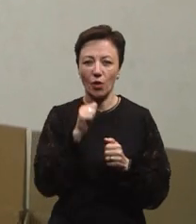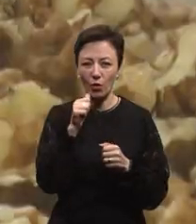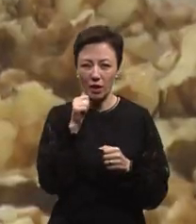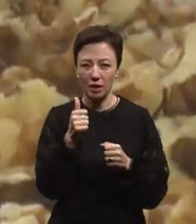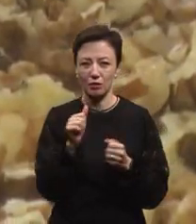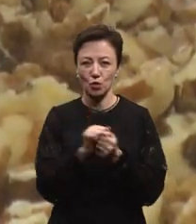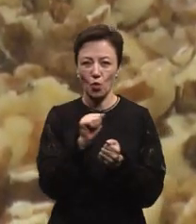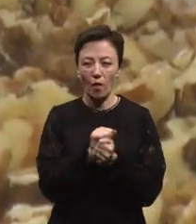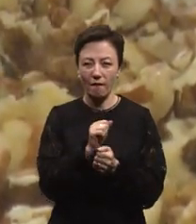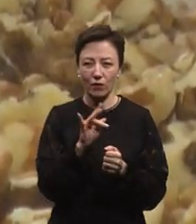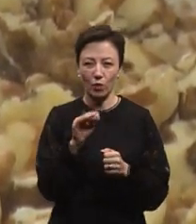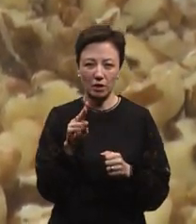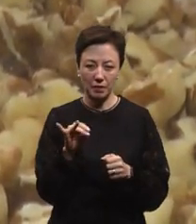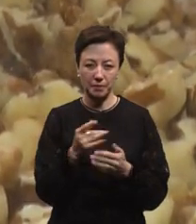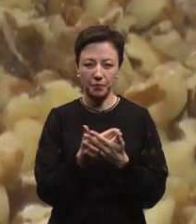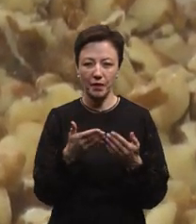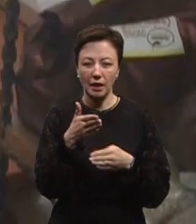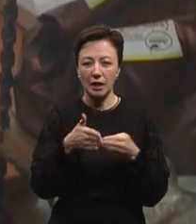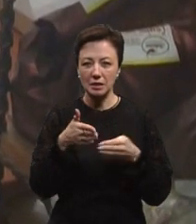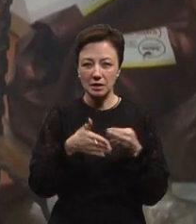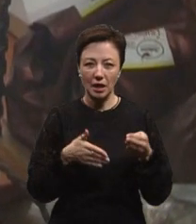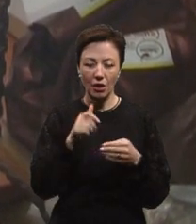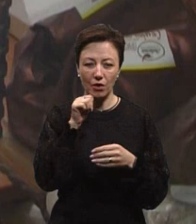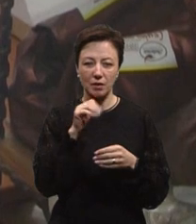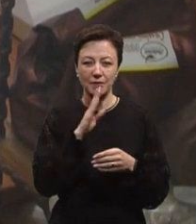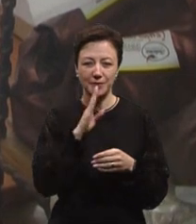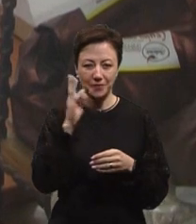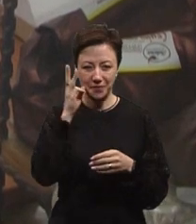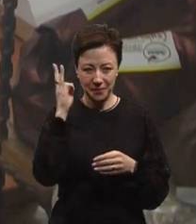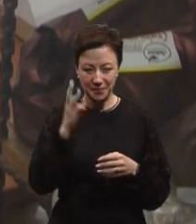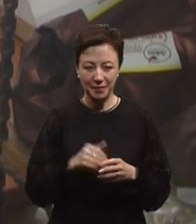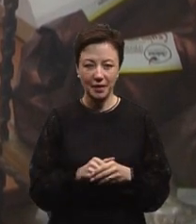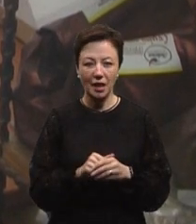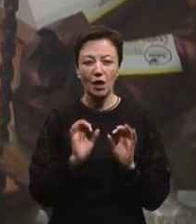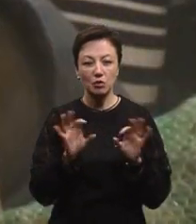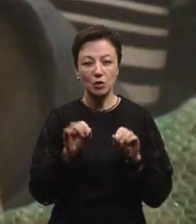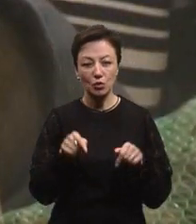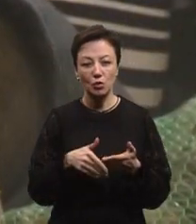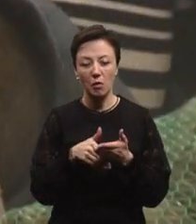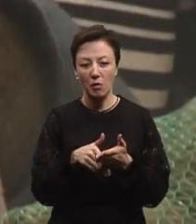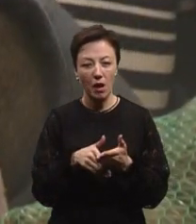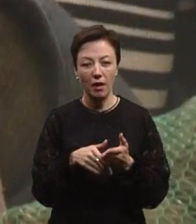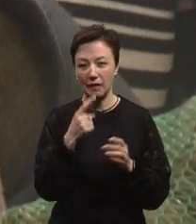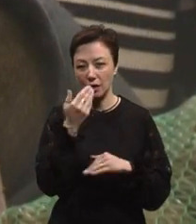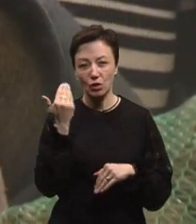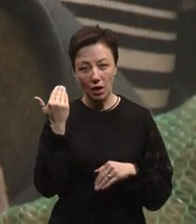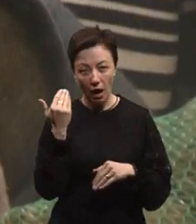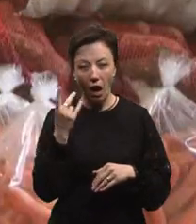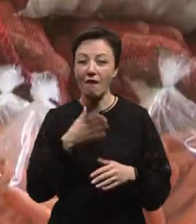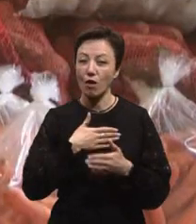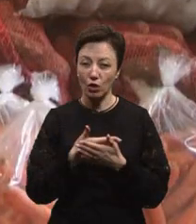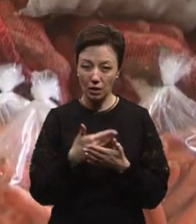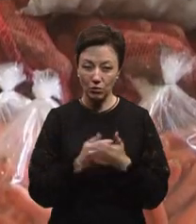видів нарізаю горіхи для сніданку воїнів хмельничанка Людмила котик розповіла тут допомагає нещодавно а от